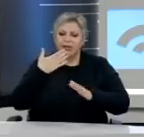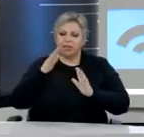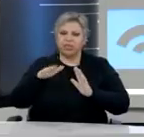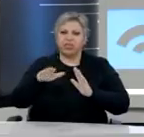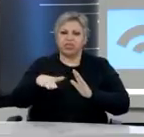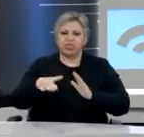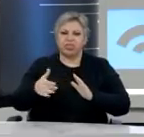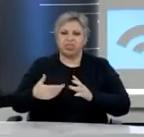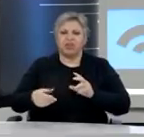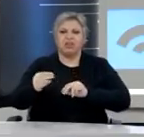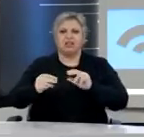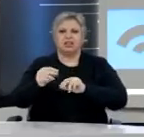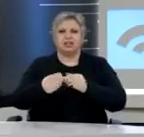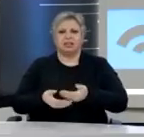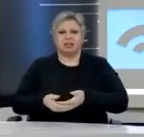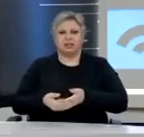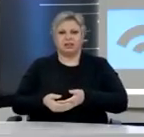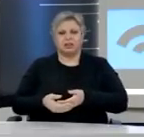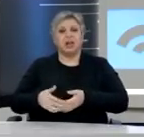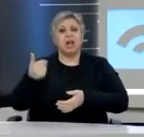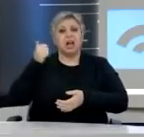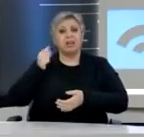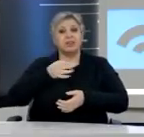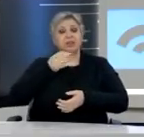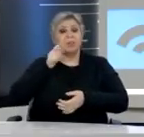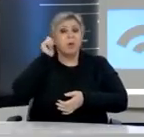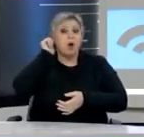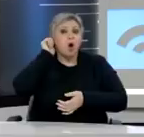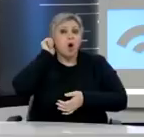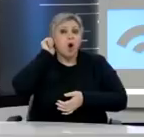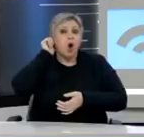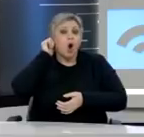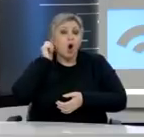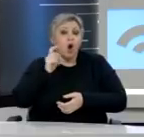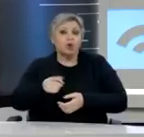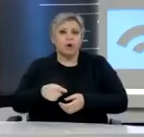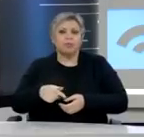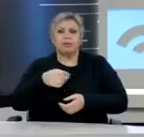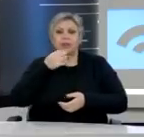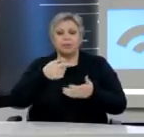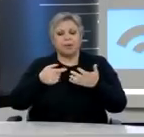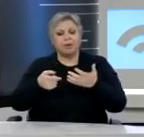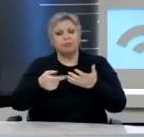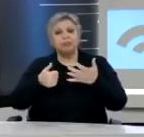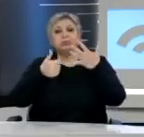Με στοχοποίηση βουλευτών, χθες με ονόματα, σήμερα τους φωτογράφησε όλους, έναν προς έναν και τους